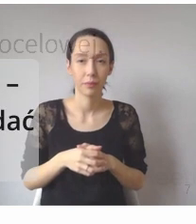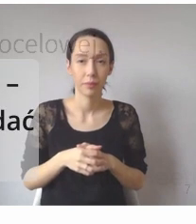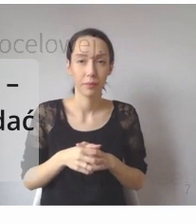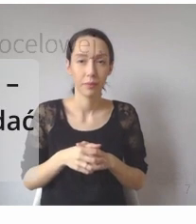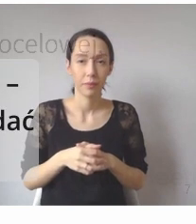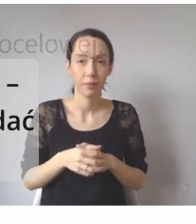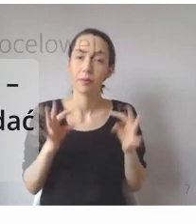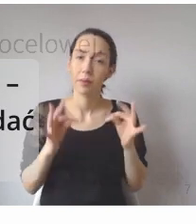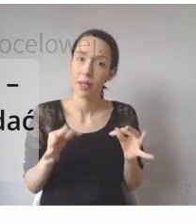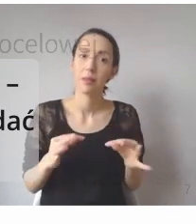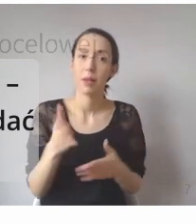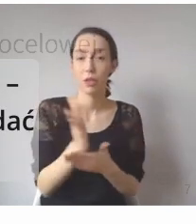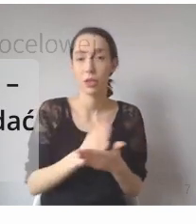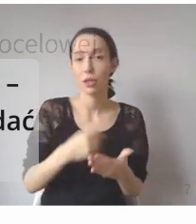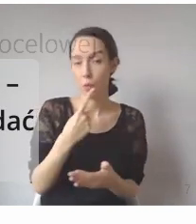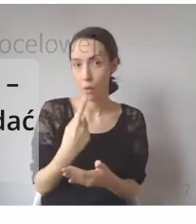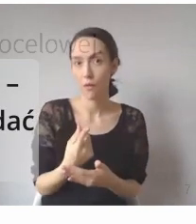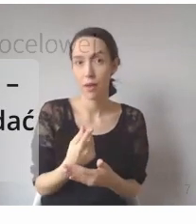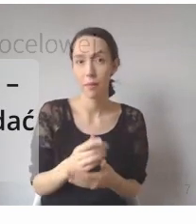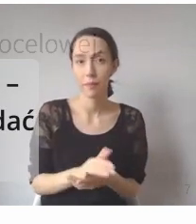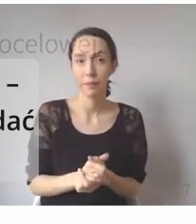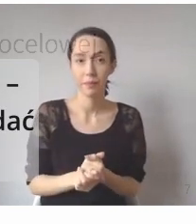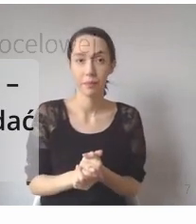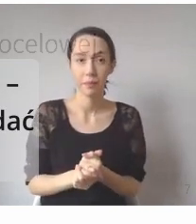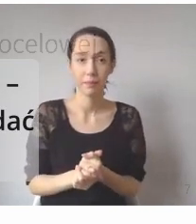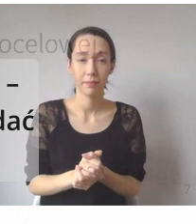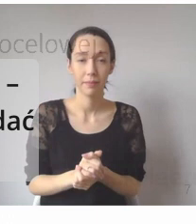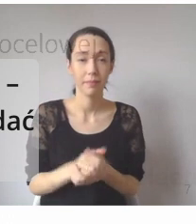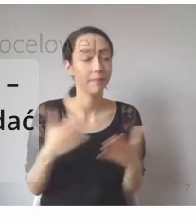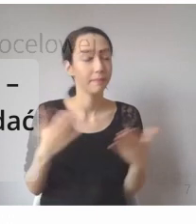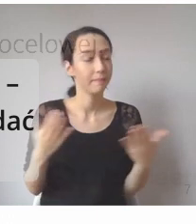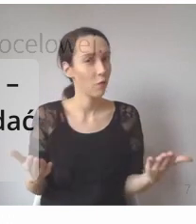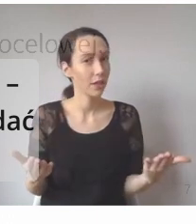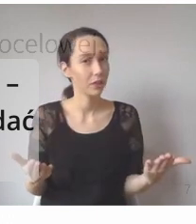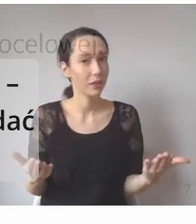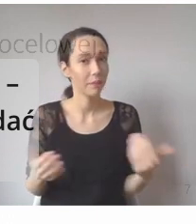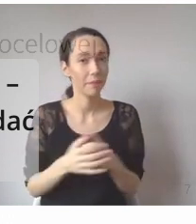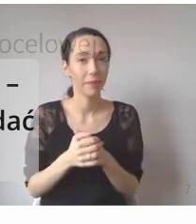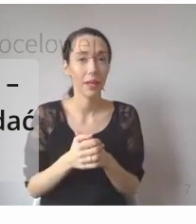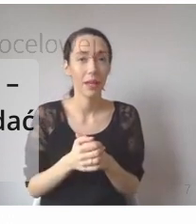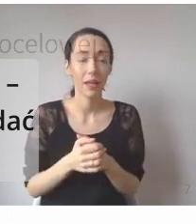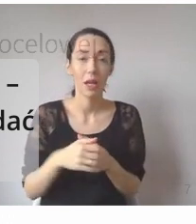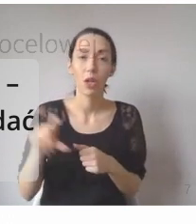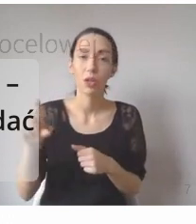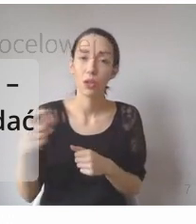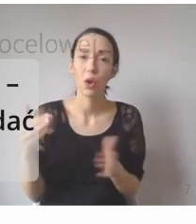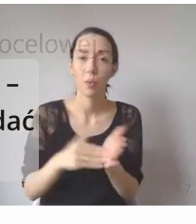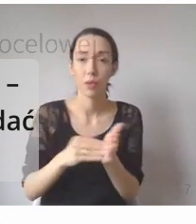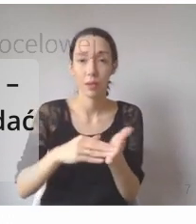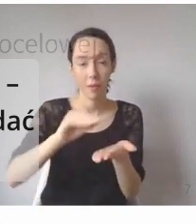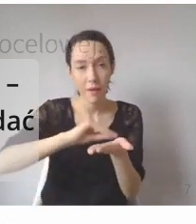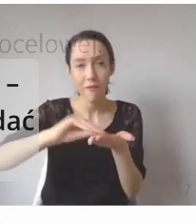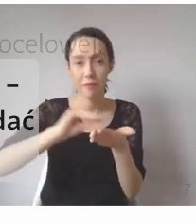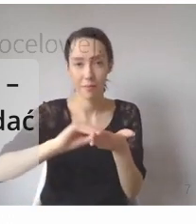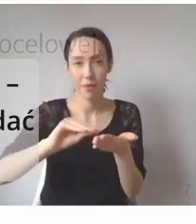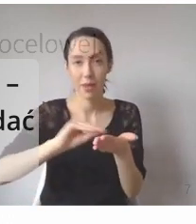Przejdę już do części, w której powiem Wam, no właśnie, jak należy tutaj, co należy wpisać